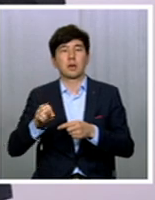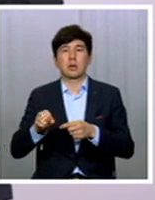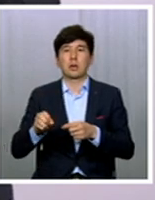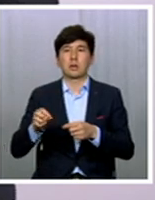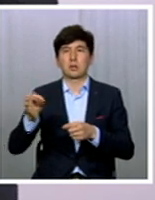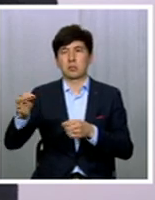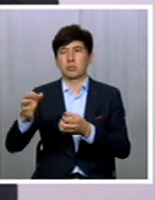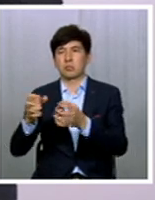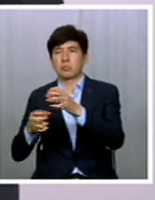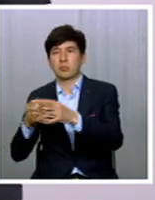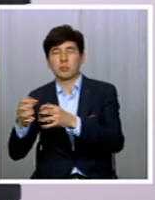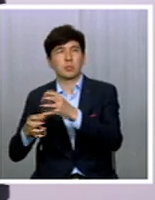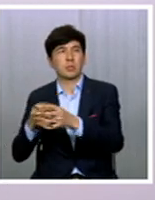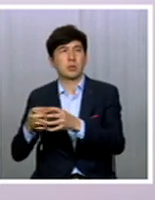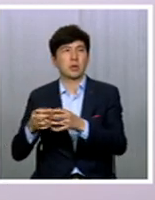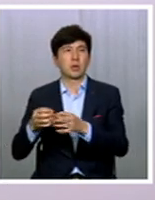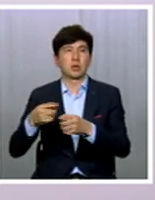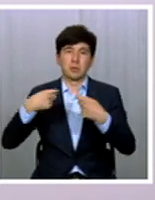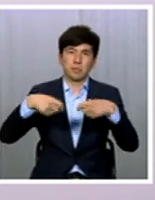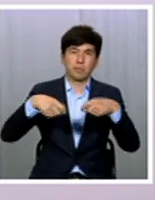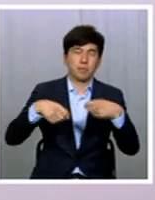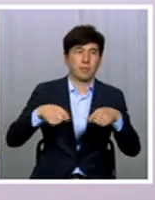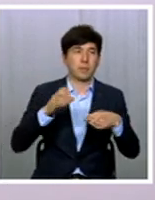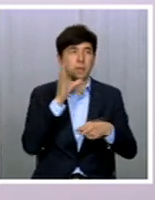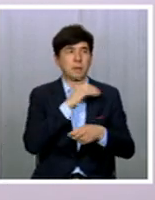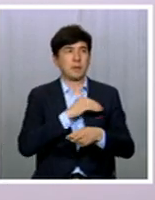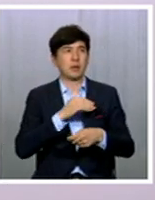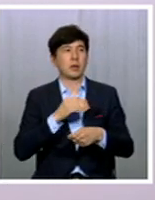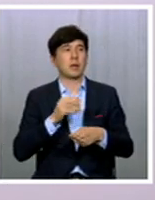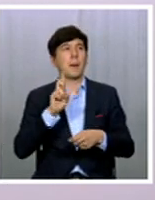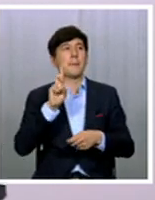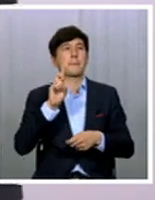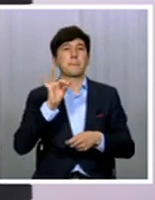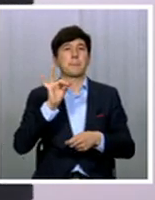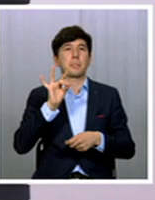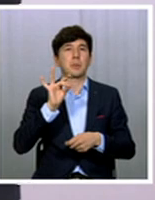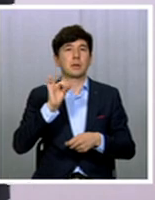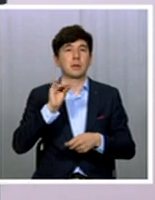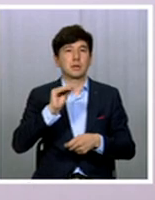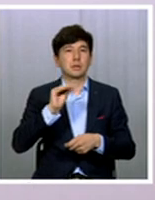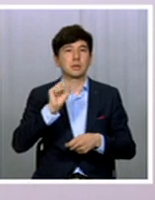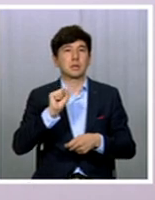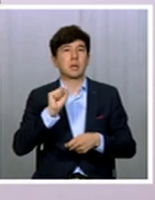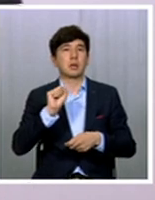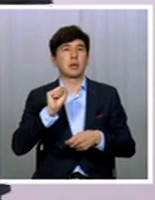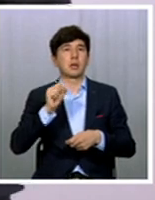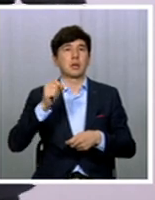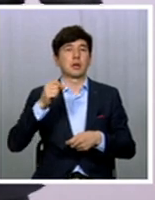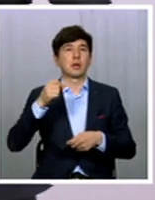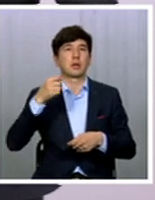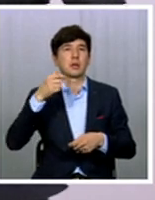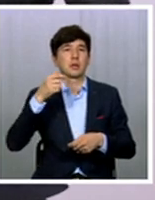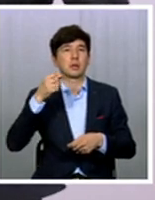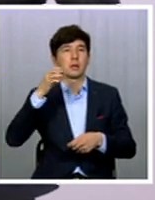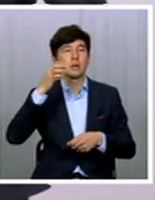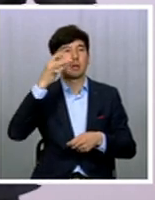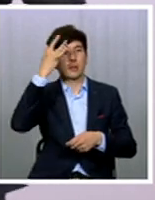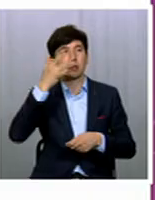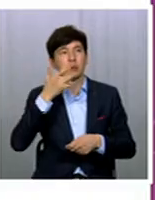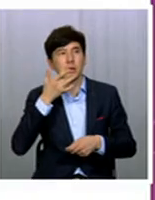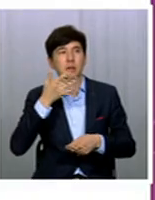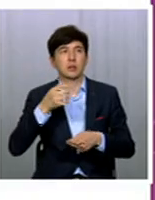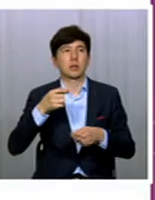арқылы саудалануы мүмкін. Биржа ежелгі грек сөзінен аударған кезімізде бурзе әмиян деген мағынаны білдіреді, яғни